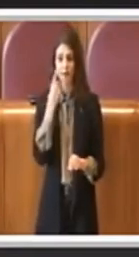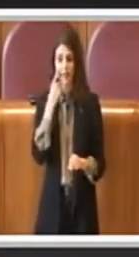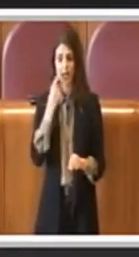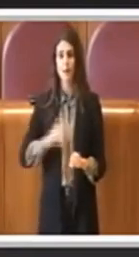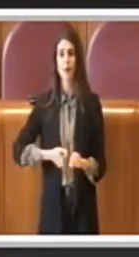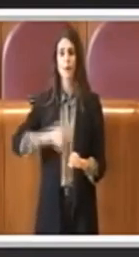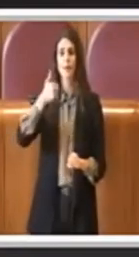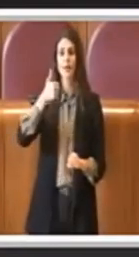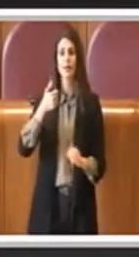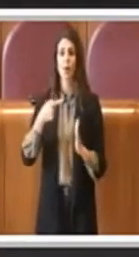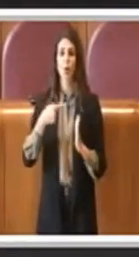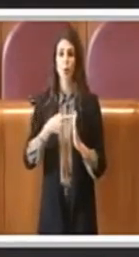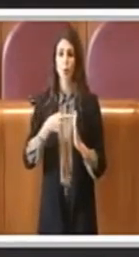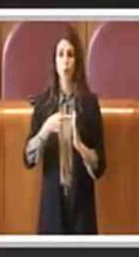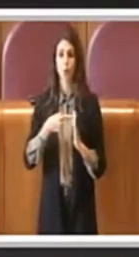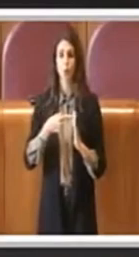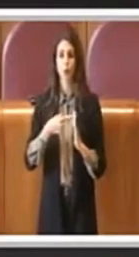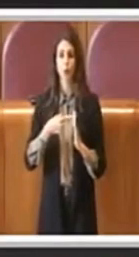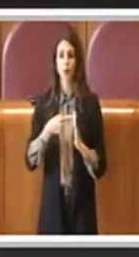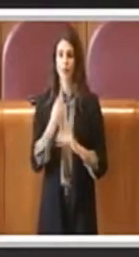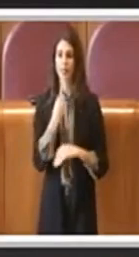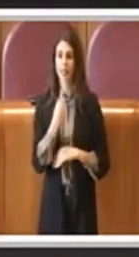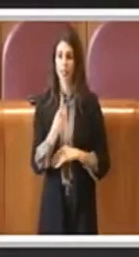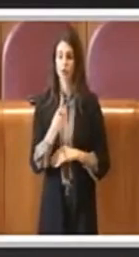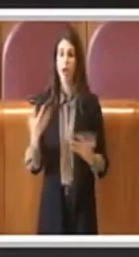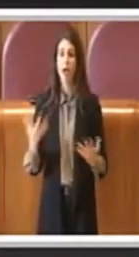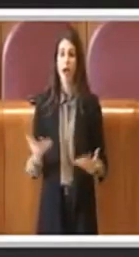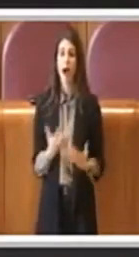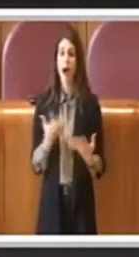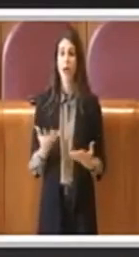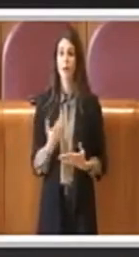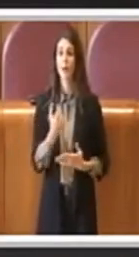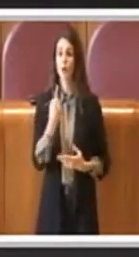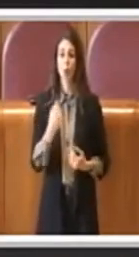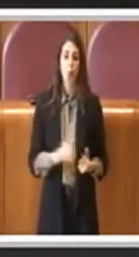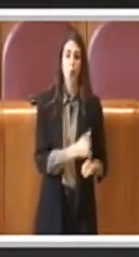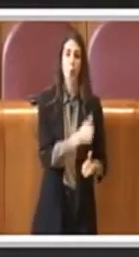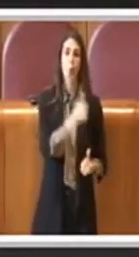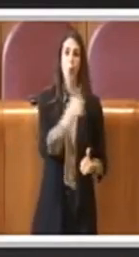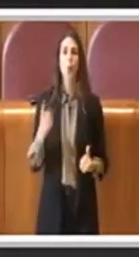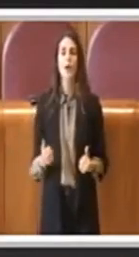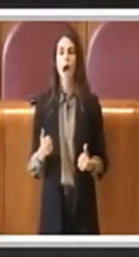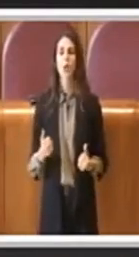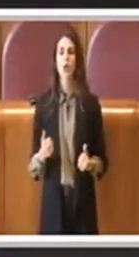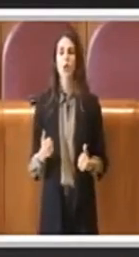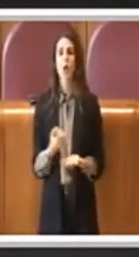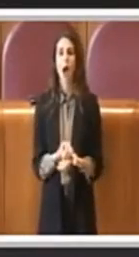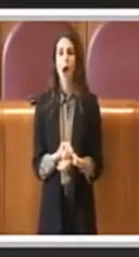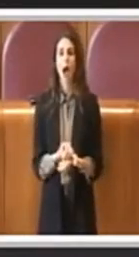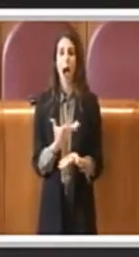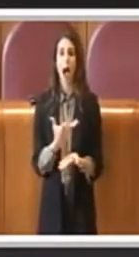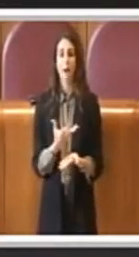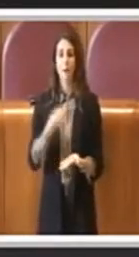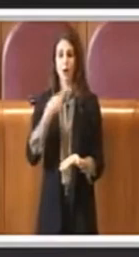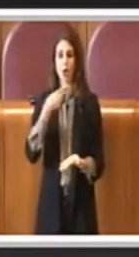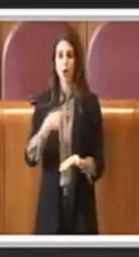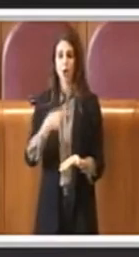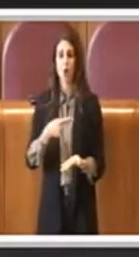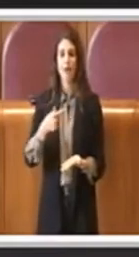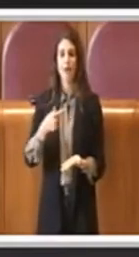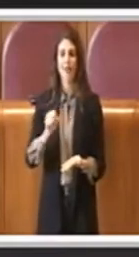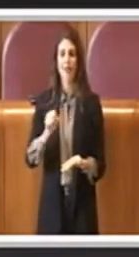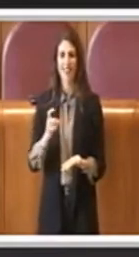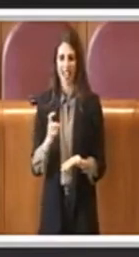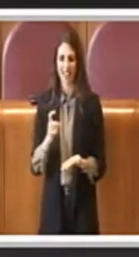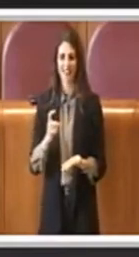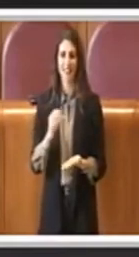punto a avviare almeno per un anno la gratuità dell'applicazione ChiamaTaxi